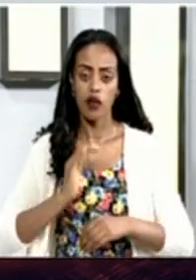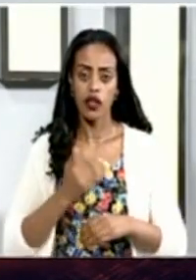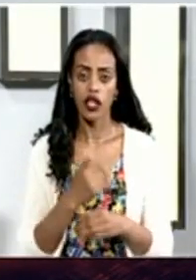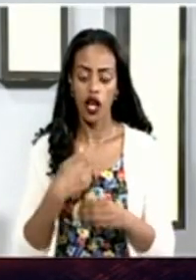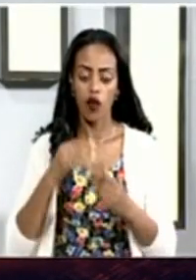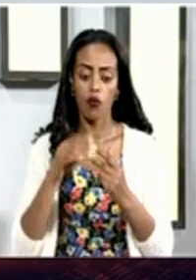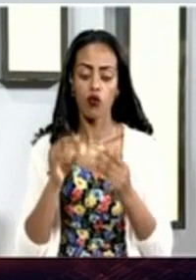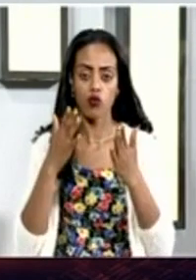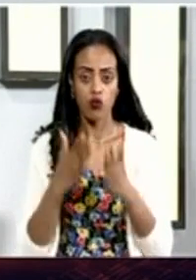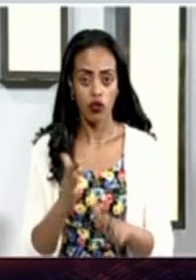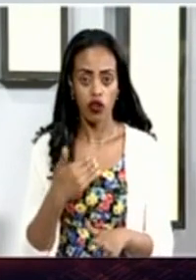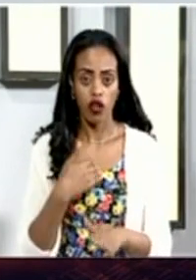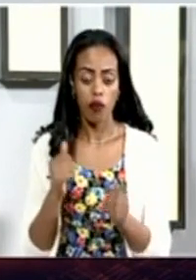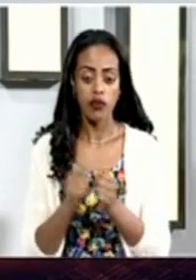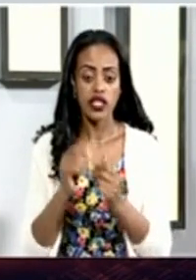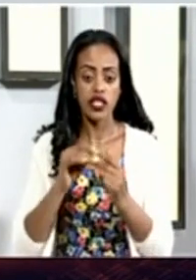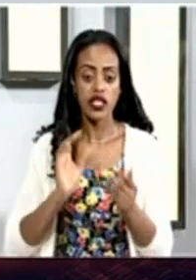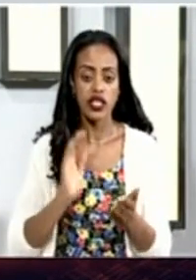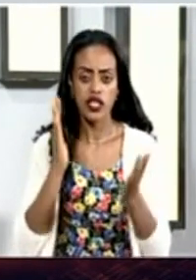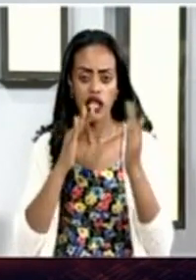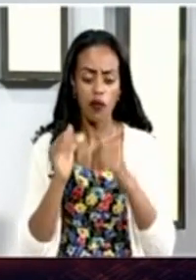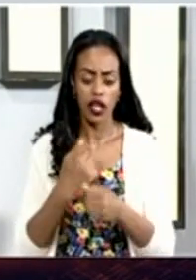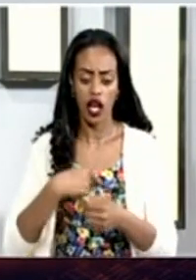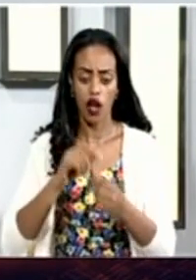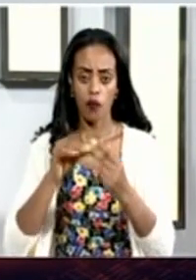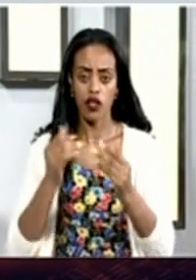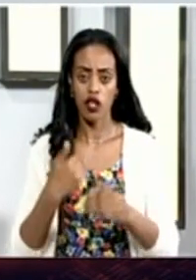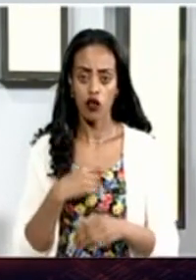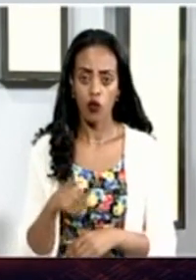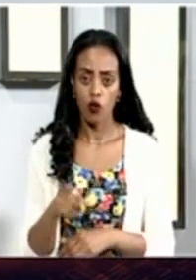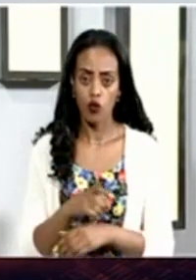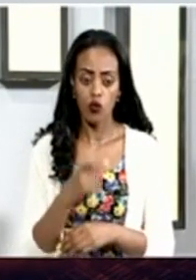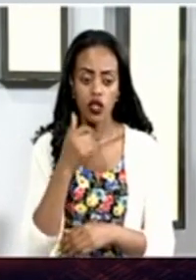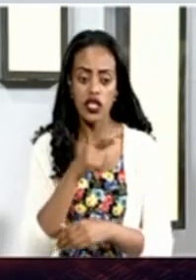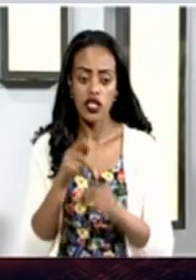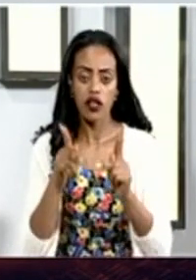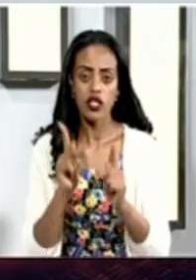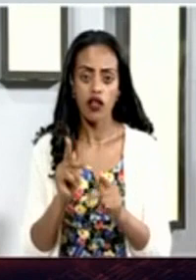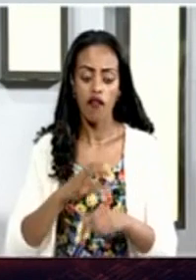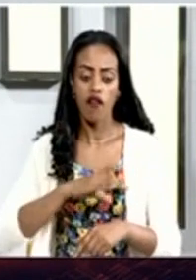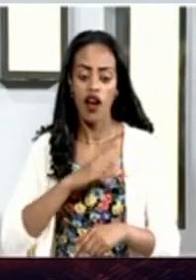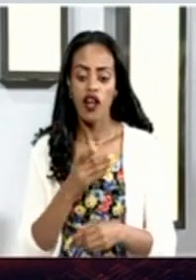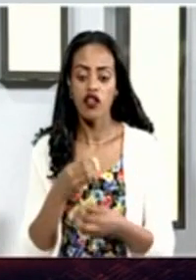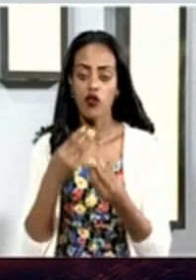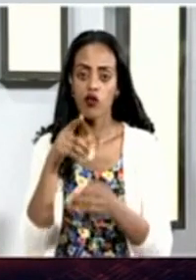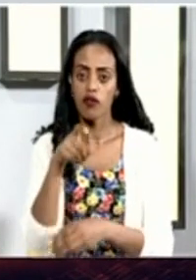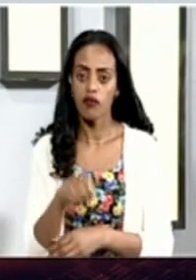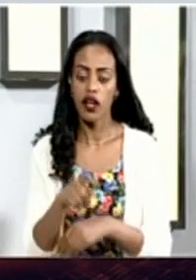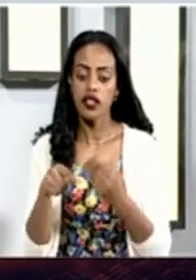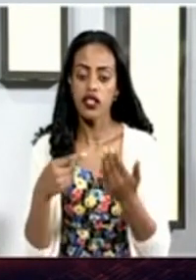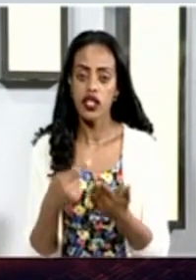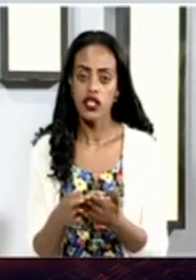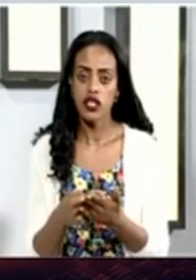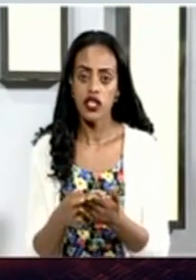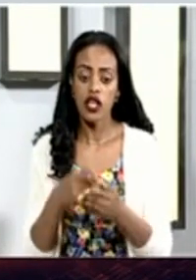لهم مس أقاماتنا عند حمريت نحن عندنا نحن تعبرت سب قديني كنا كحس مالتي سلزي